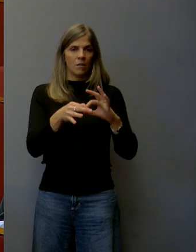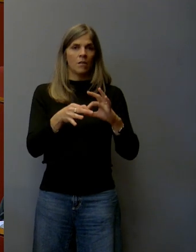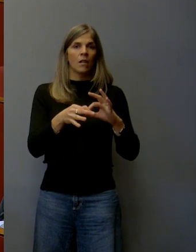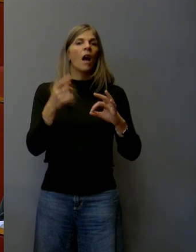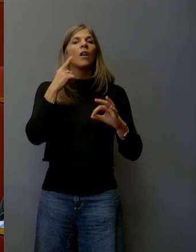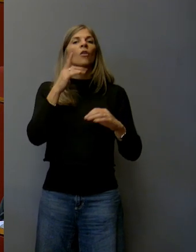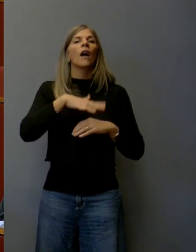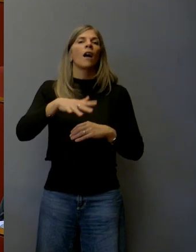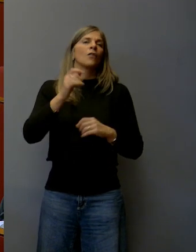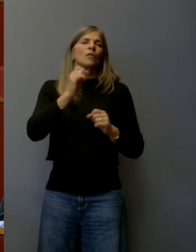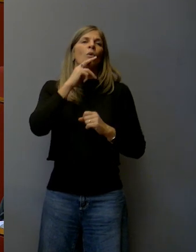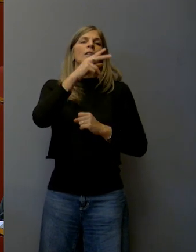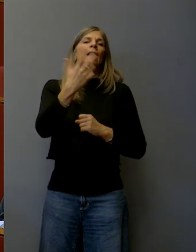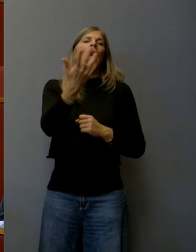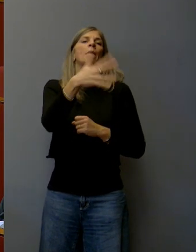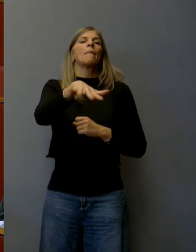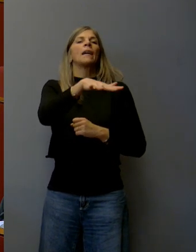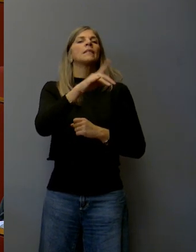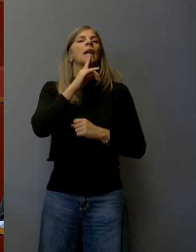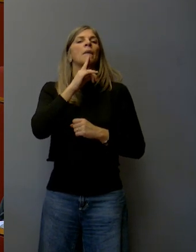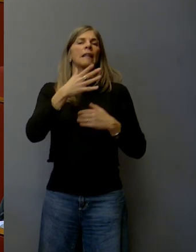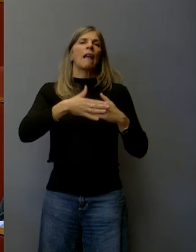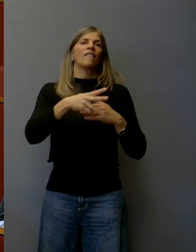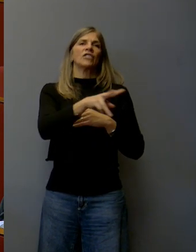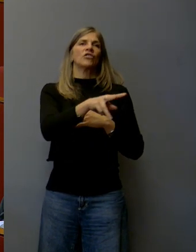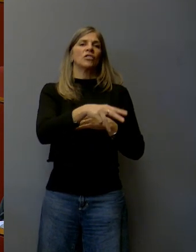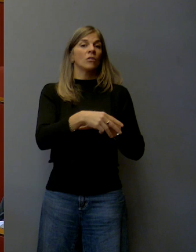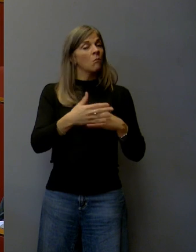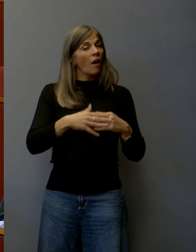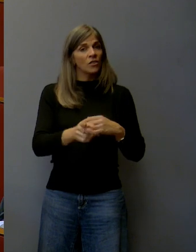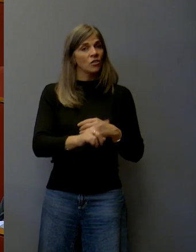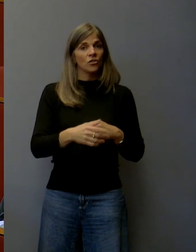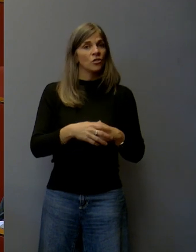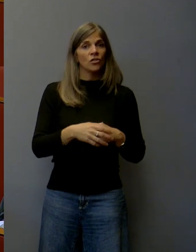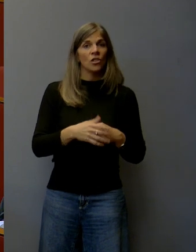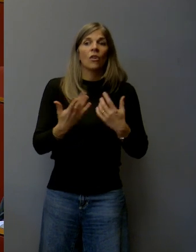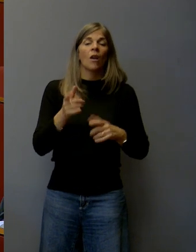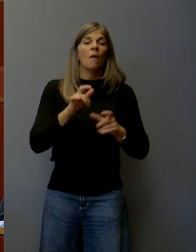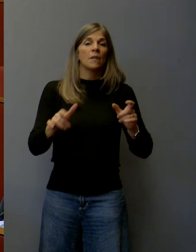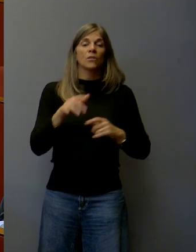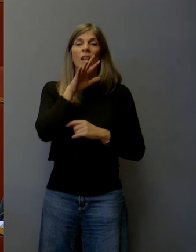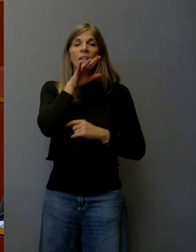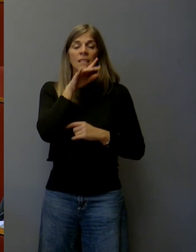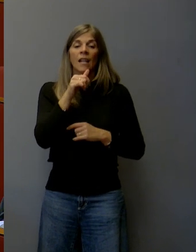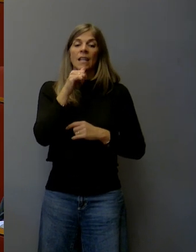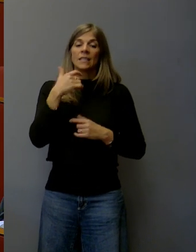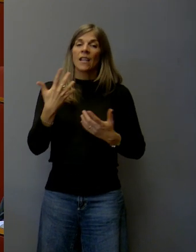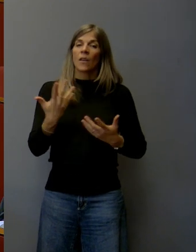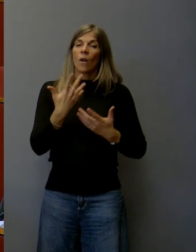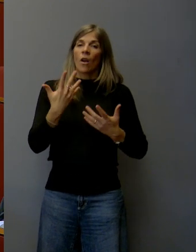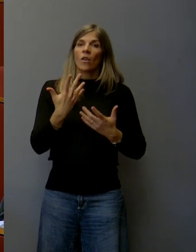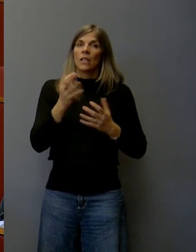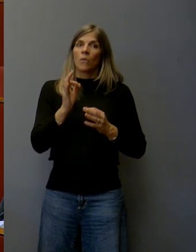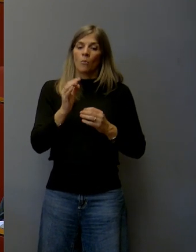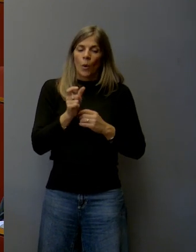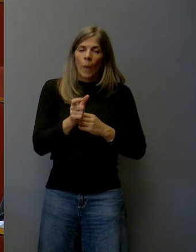c'è a Sampierdarena vicina non c'è niente di vicino e comunque le persone anziane hanno bisogno di qualcosa Un po' sotto